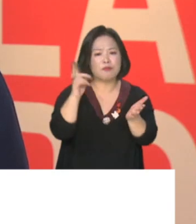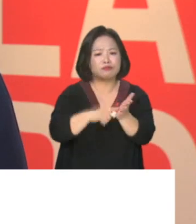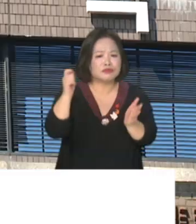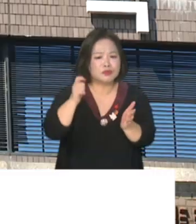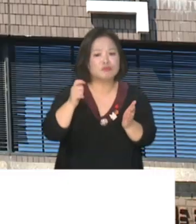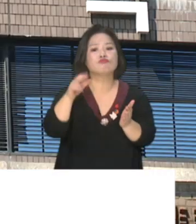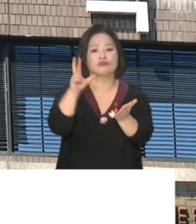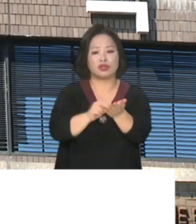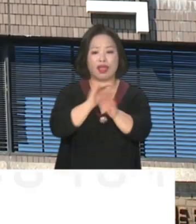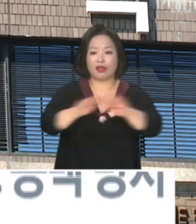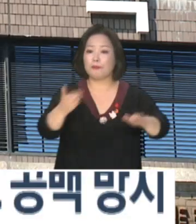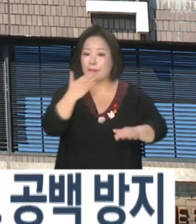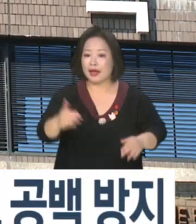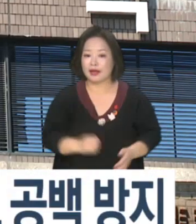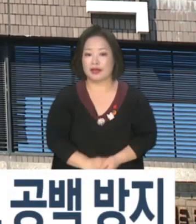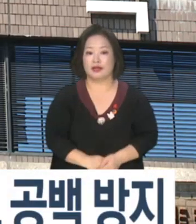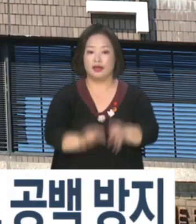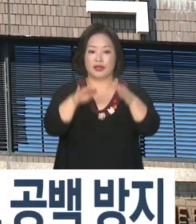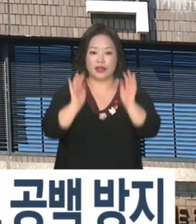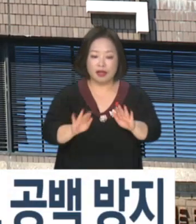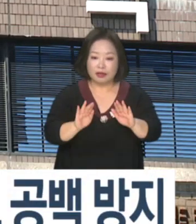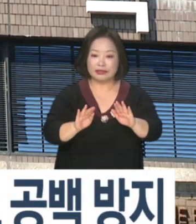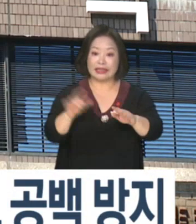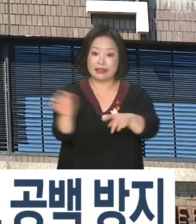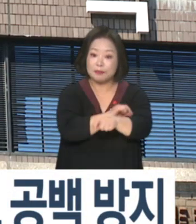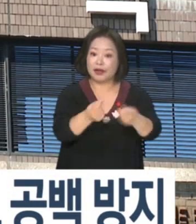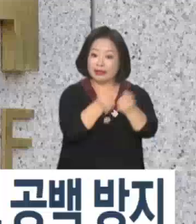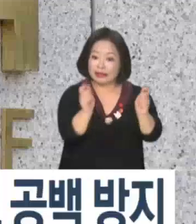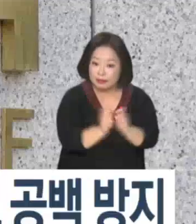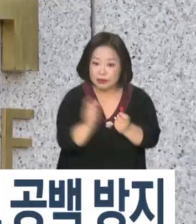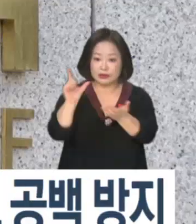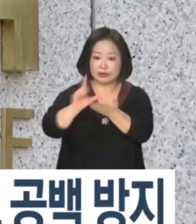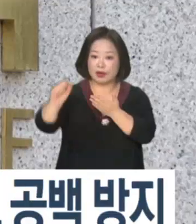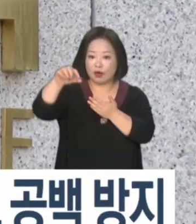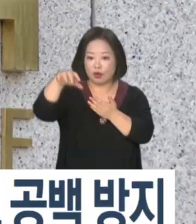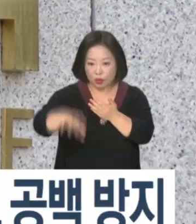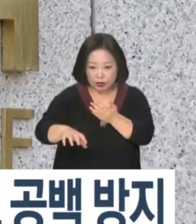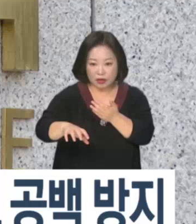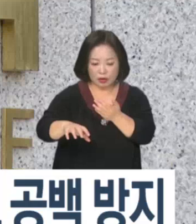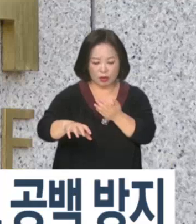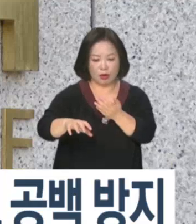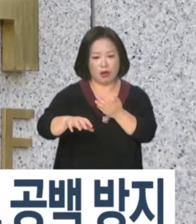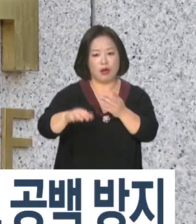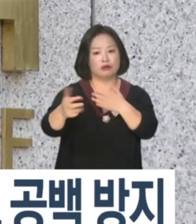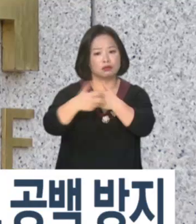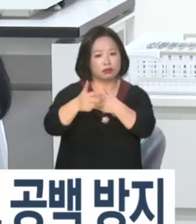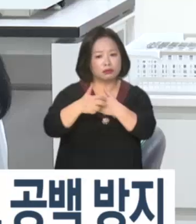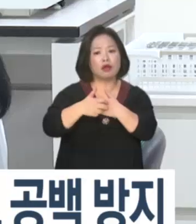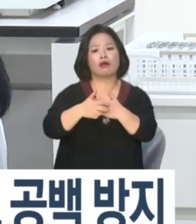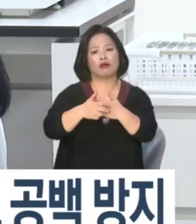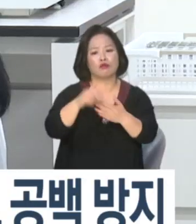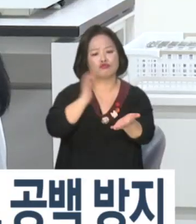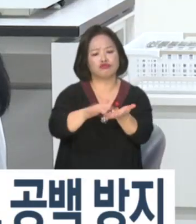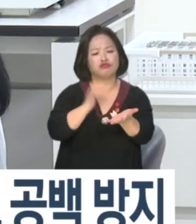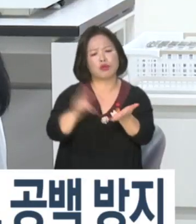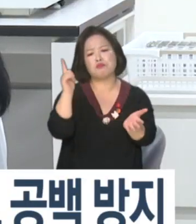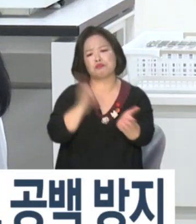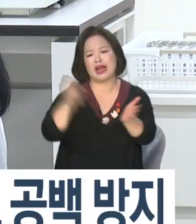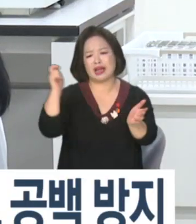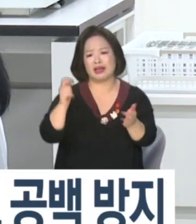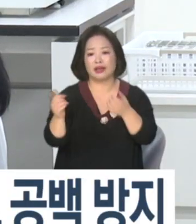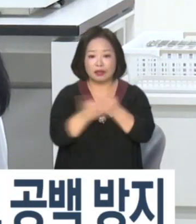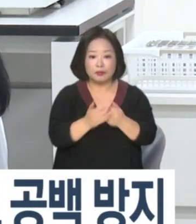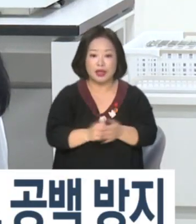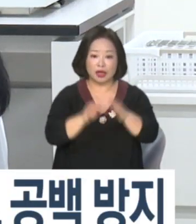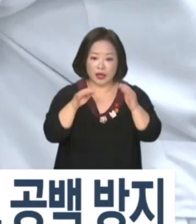생각합니다 수련체계 개편 TF 그래는 지방의 필수의료 공백을 막는 방안 역시 고민 중입니다 의대 증원 논의가